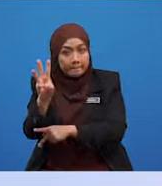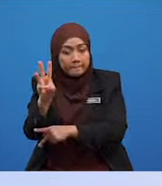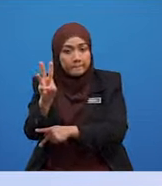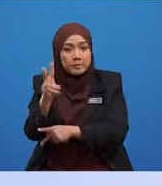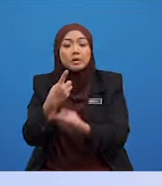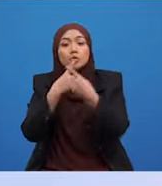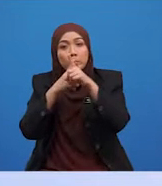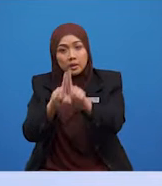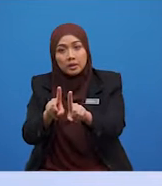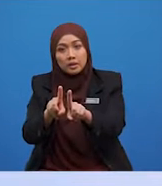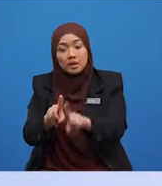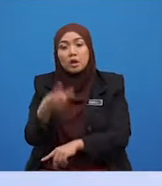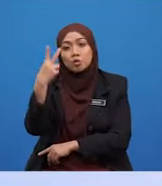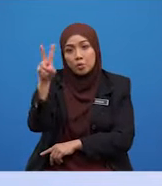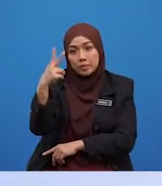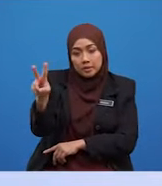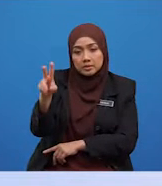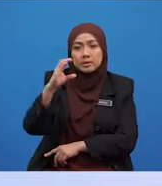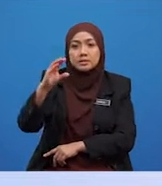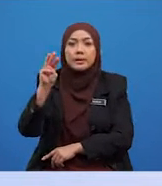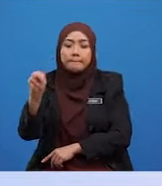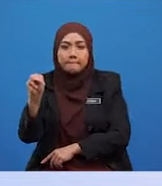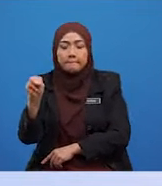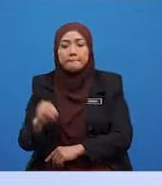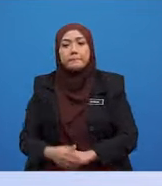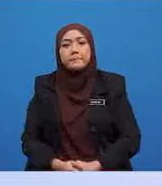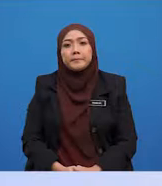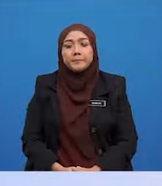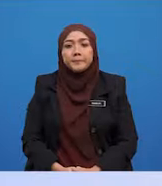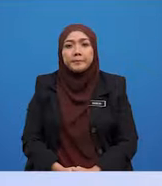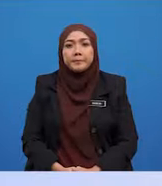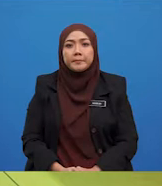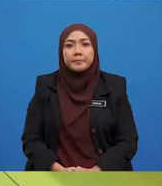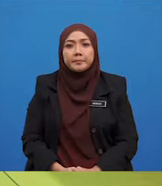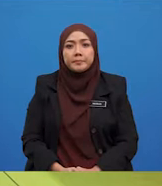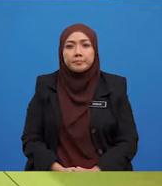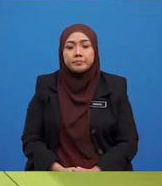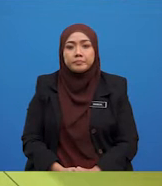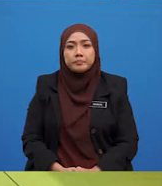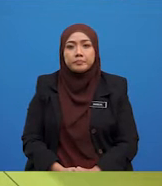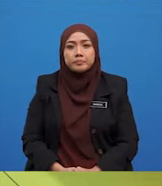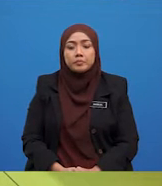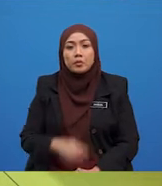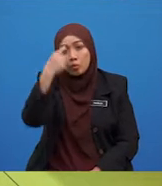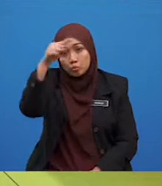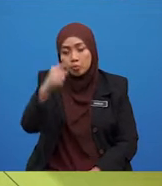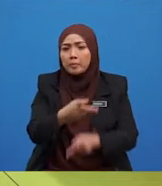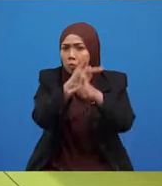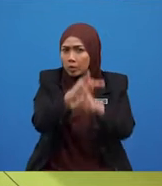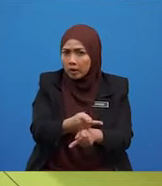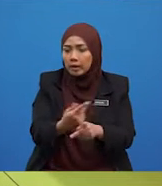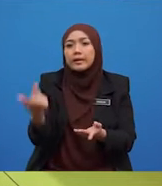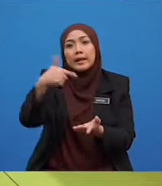Jadi, MN sama dengan 12 cm. Bagi mengukuhkan lagi